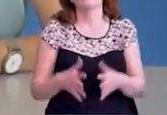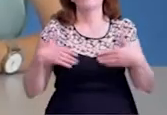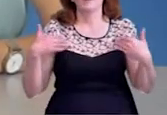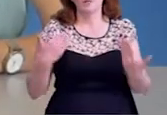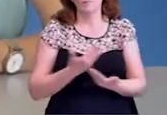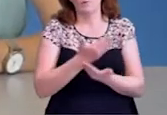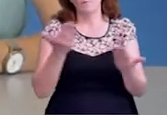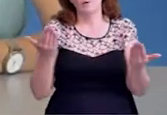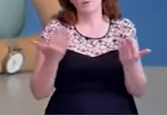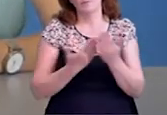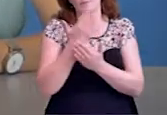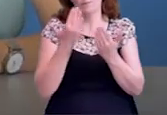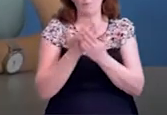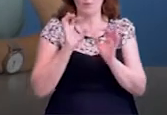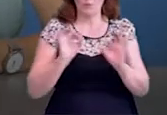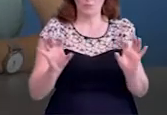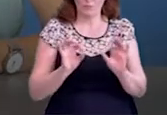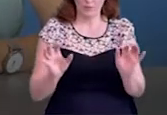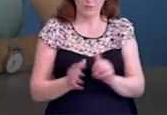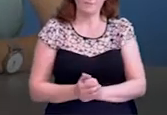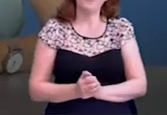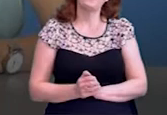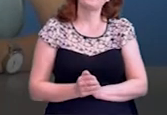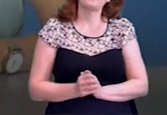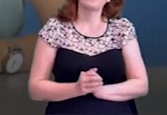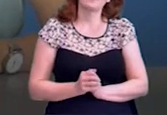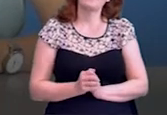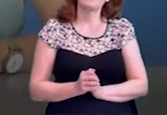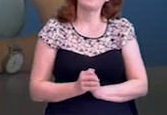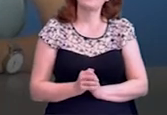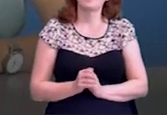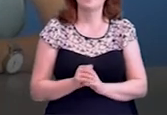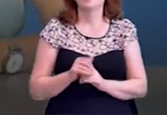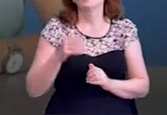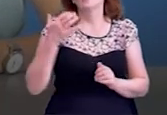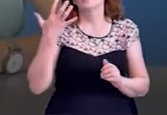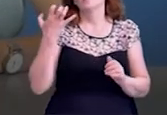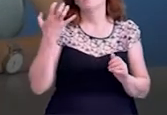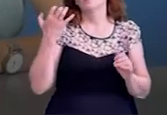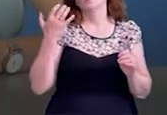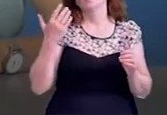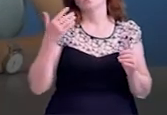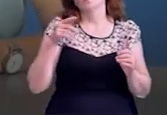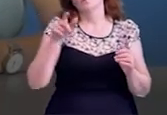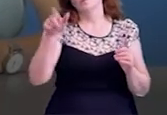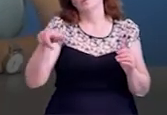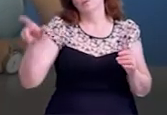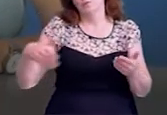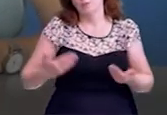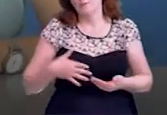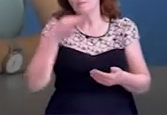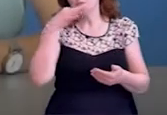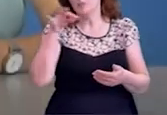Вітаю вас! В ефірі новини на Суспільному. У студії працює Ольга Онищенко. Півтисячі жителів Семенівки прийшли попрощатися